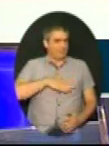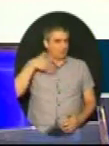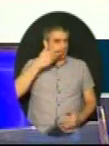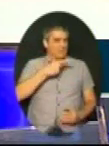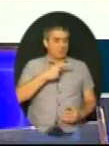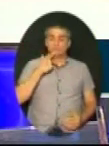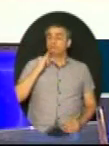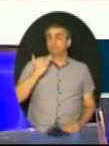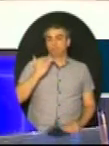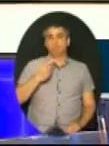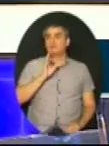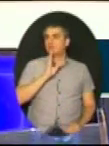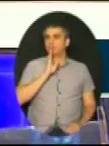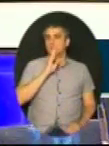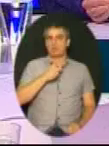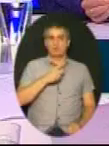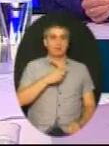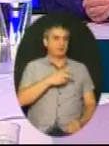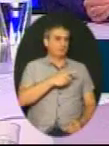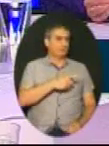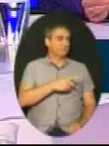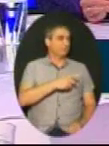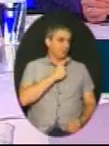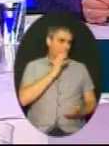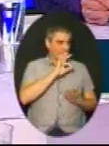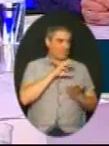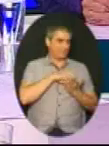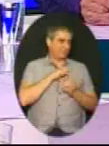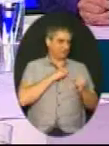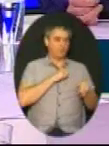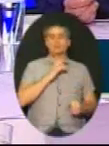להיות ולהוביל. אבל עדיין את אומרת מרכז שמאל.